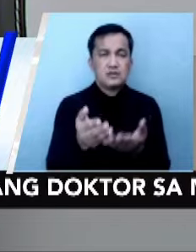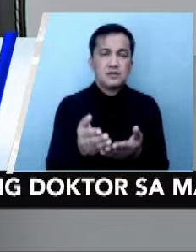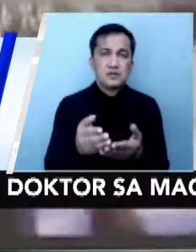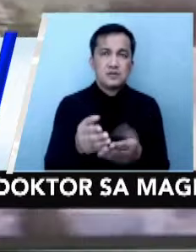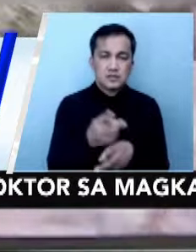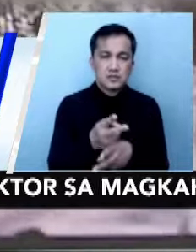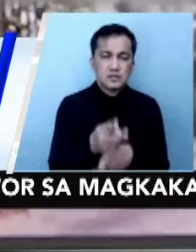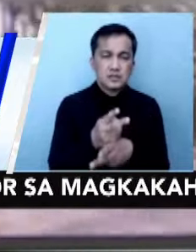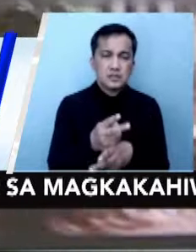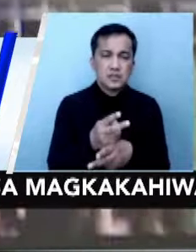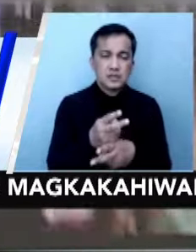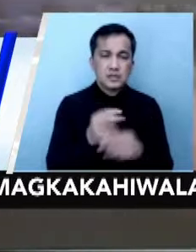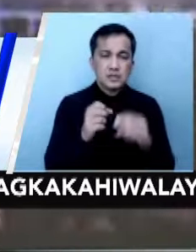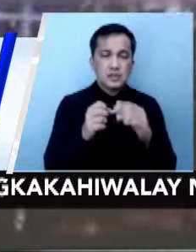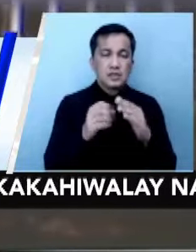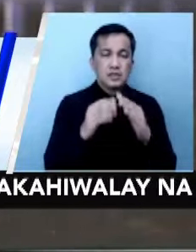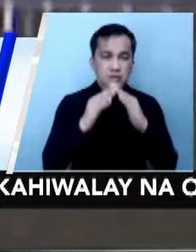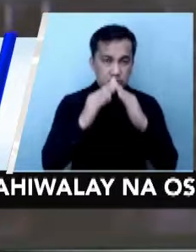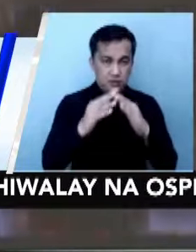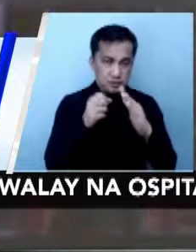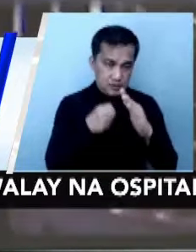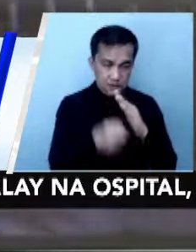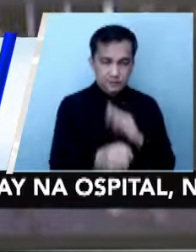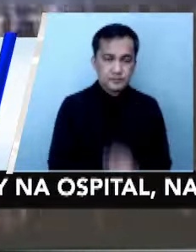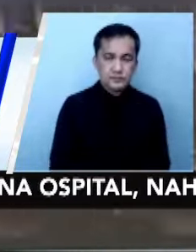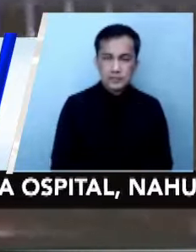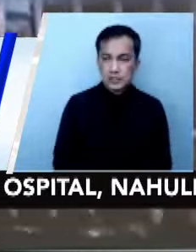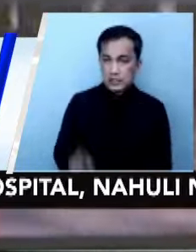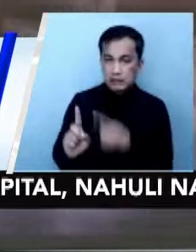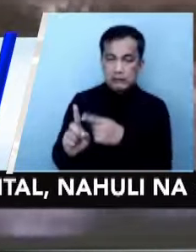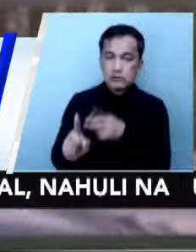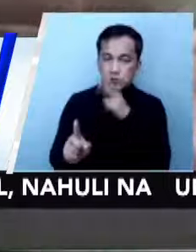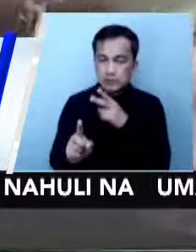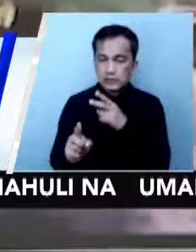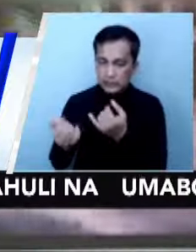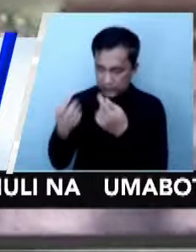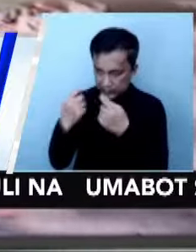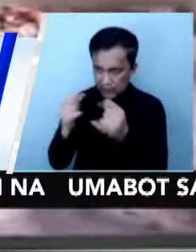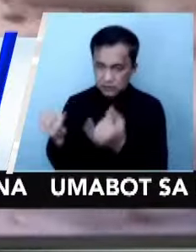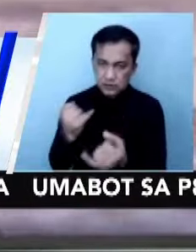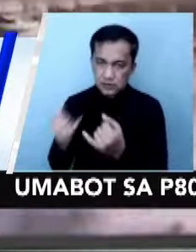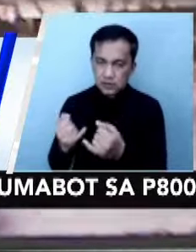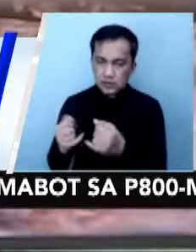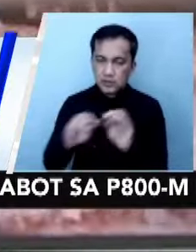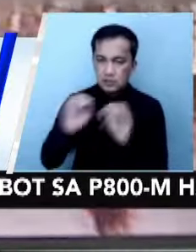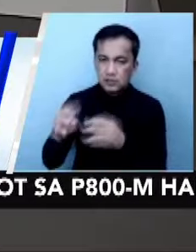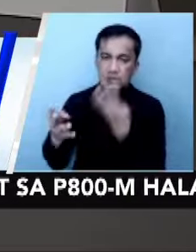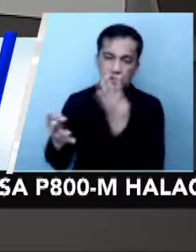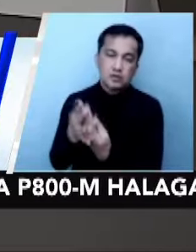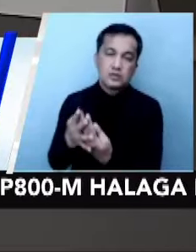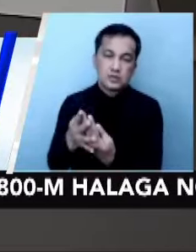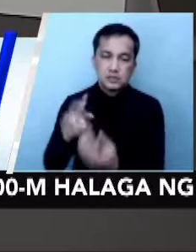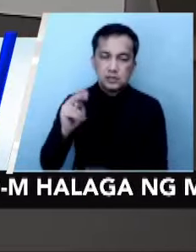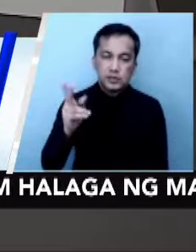shelter. Sinusubukan pa namin kunan ng pahayag ang suspect na nakakulong na sa NBI Detention Facility sa Bilibid.